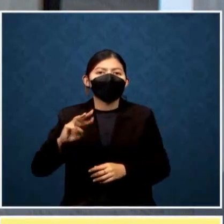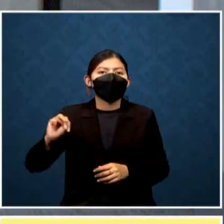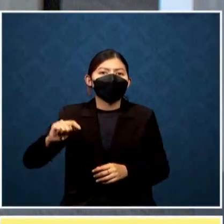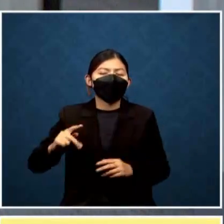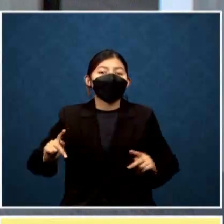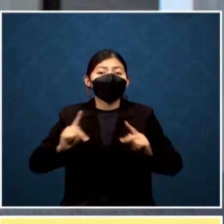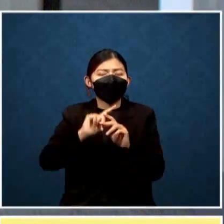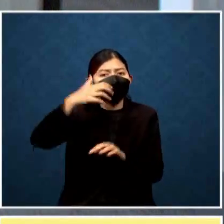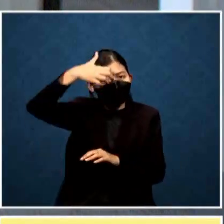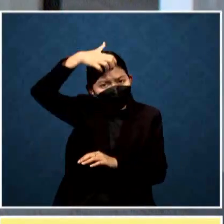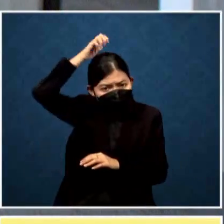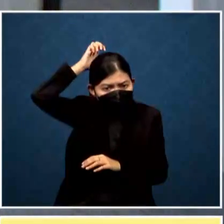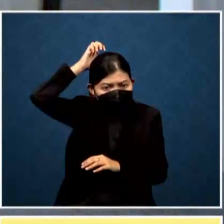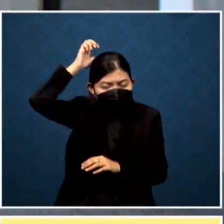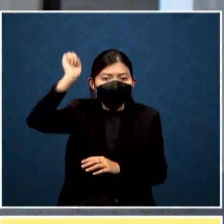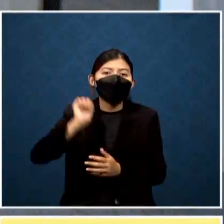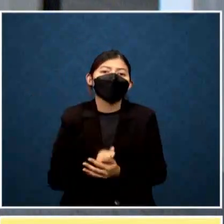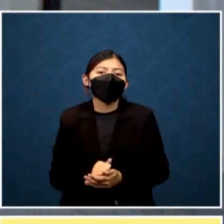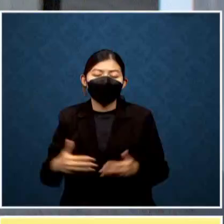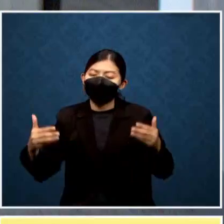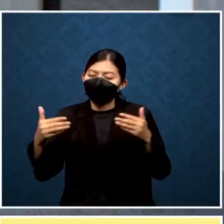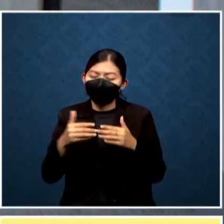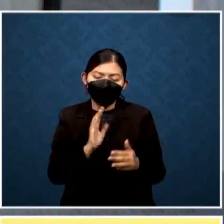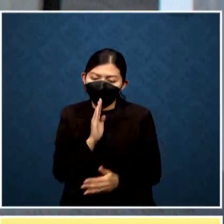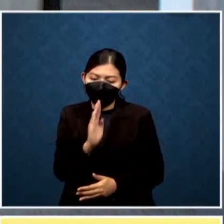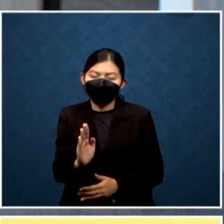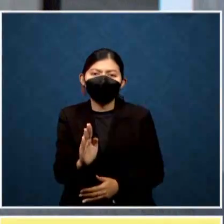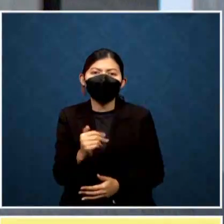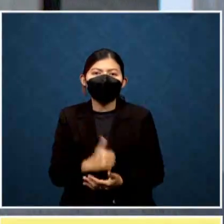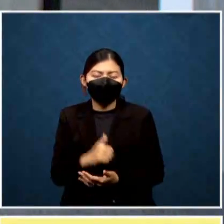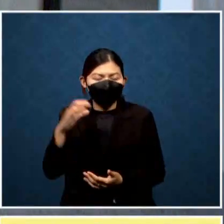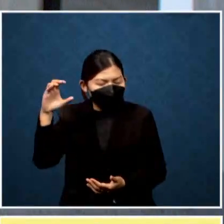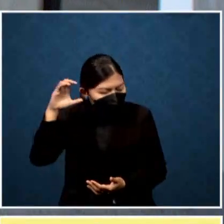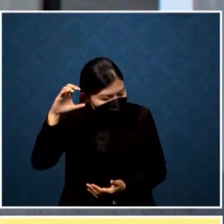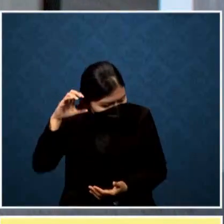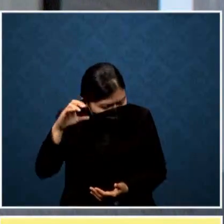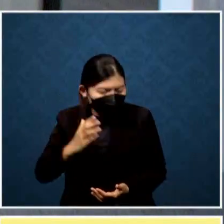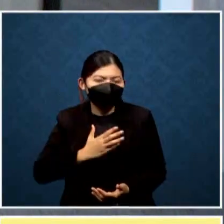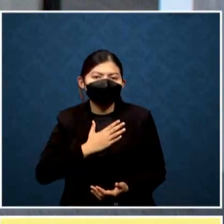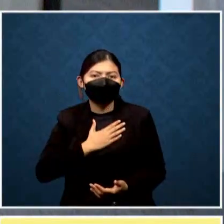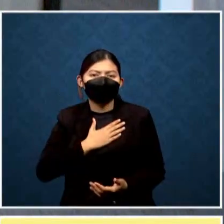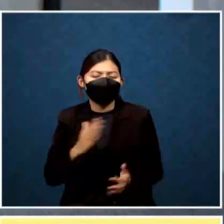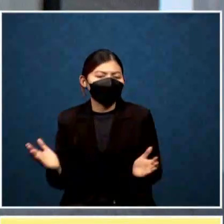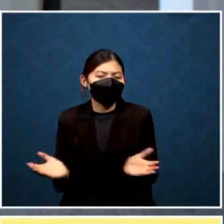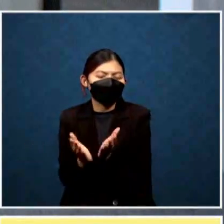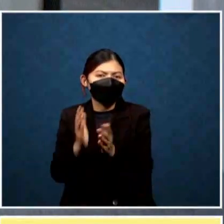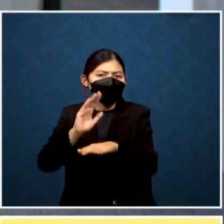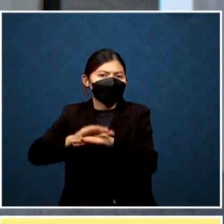การกระทรวงมหาดไทยโดยตรงเนี่ยเชื่อเหลือเกินว่าจะเป็นการกระตุ้น